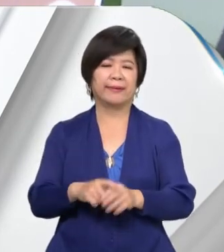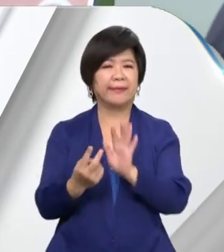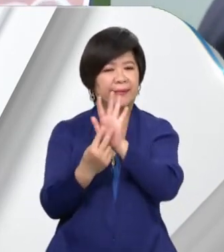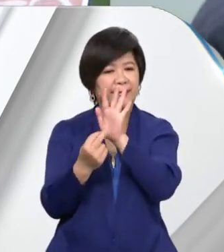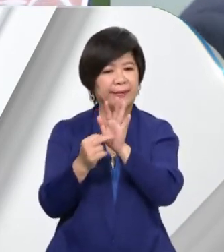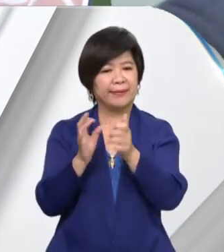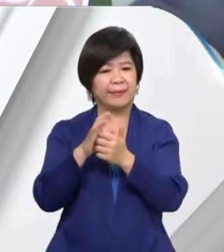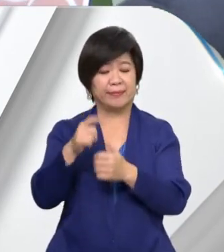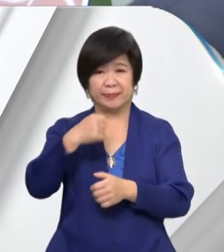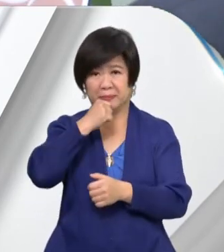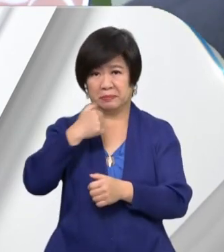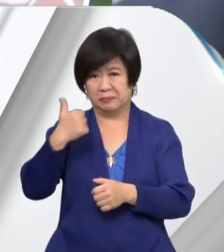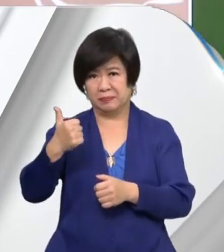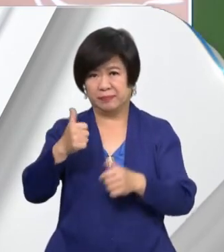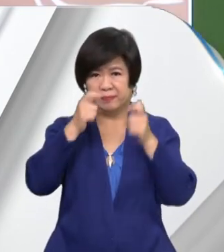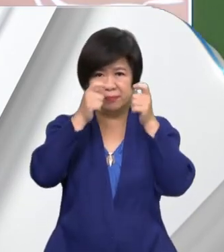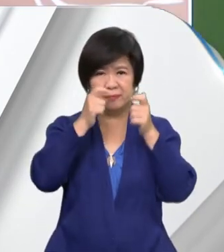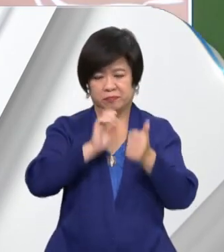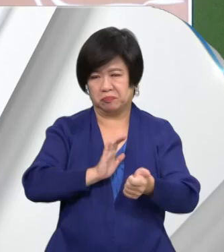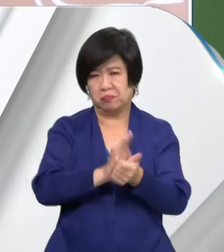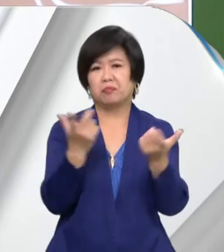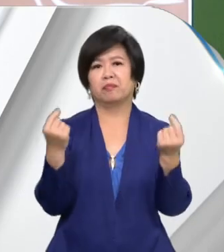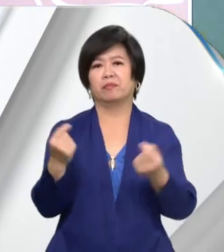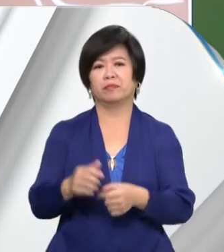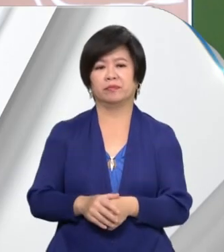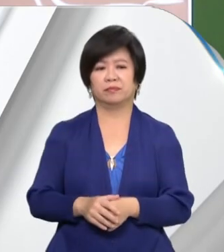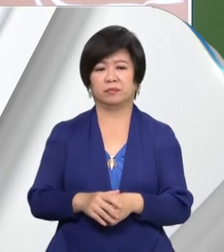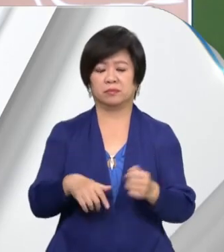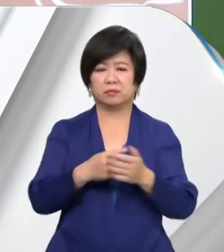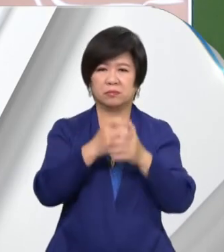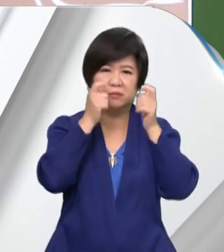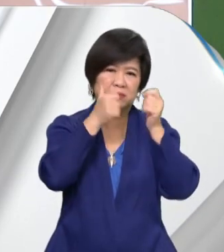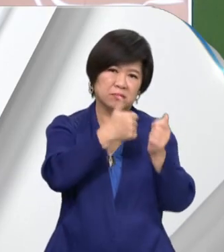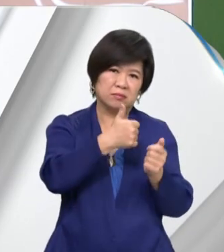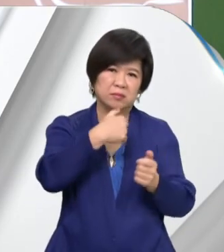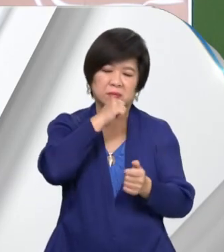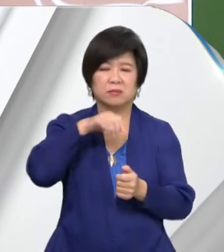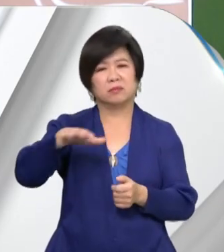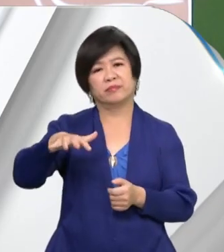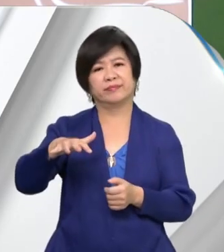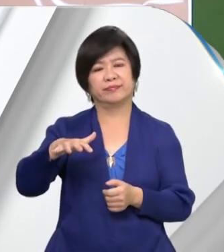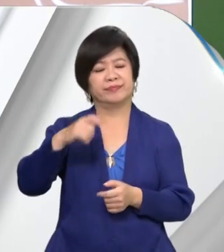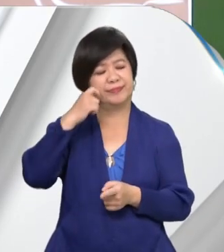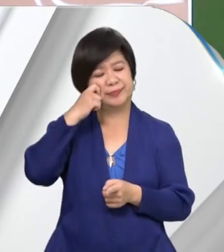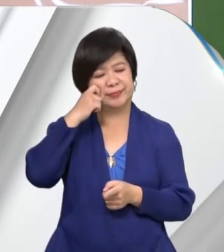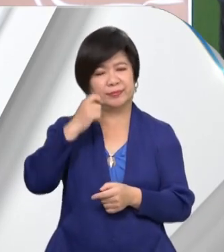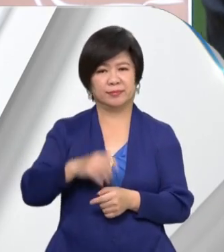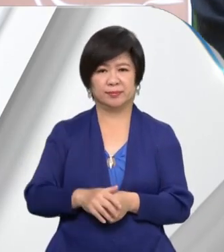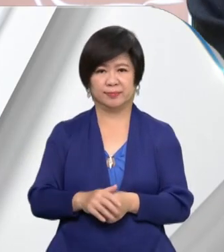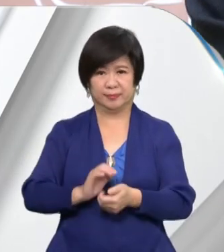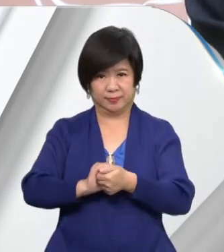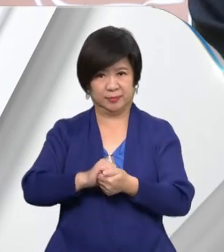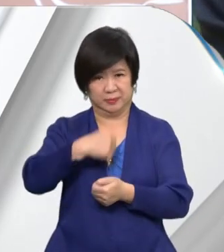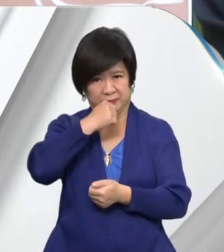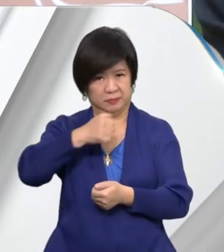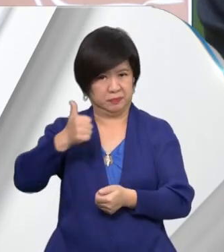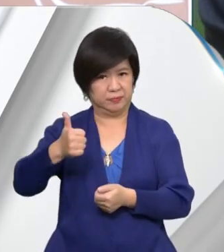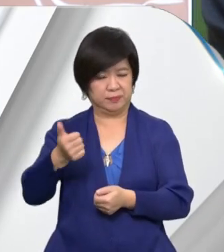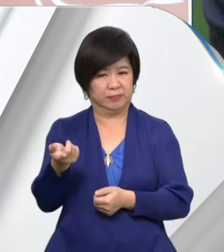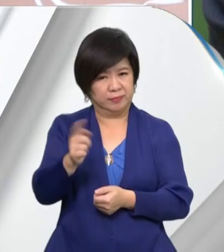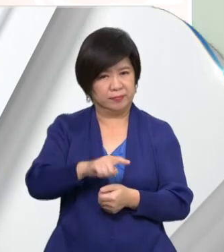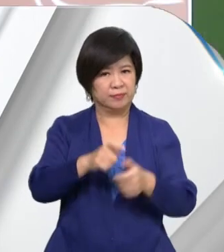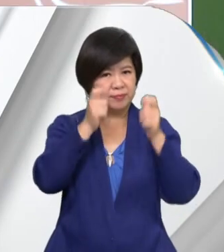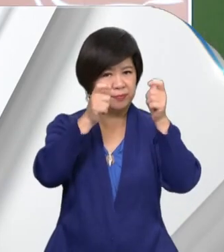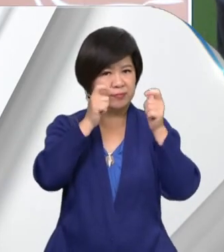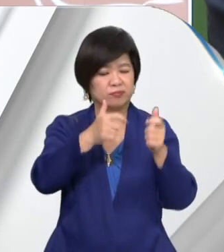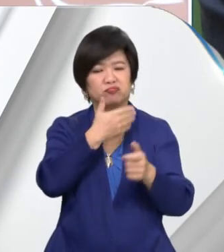台湾好，高雄将来好。 如果只有高雄好，台湾不好，那是不可能的。所以必须台湾好，高雄才会